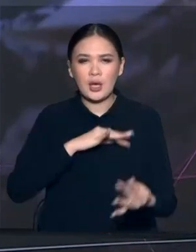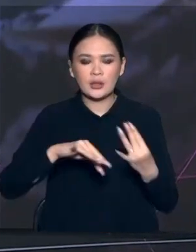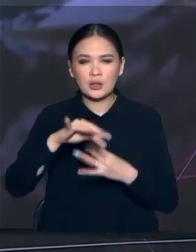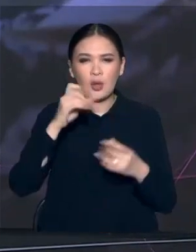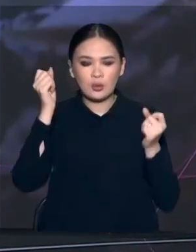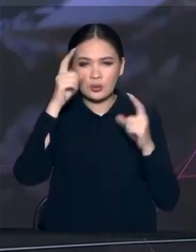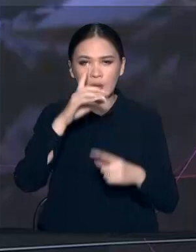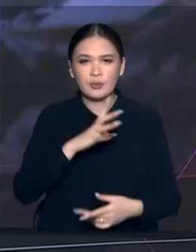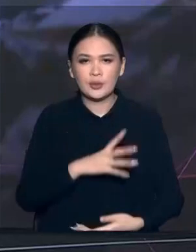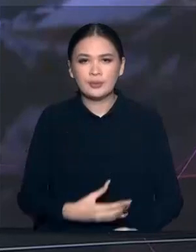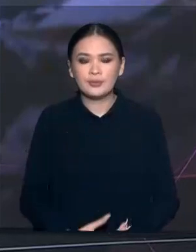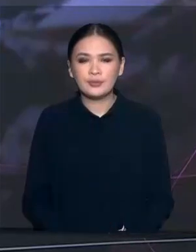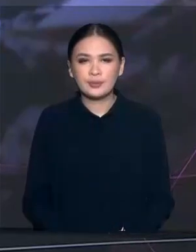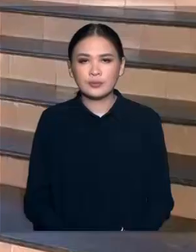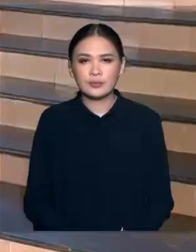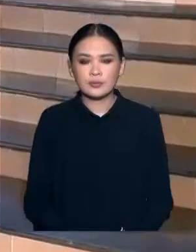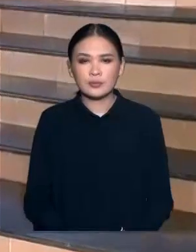қайтқан болатын, бірге көрейік.